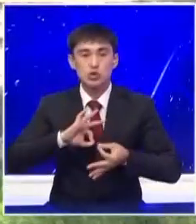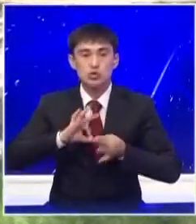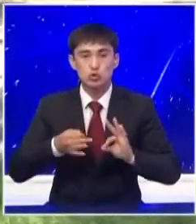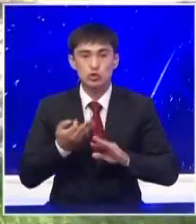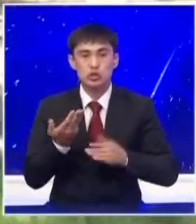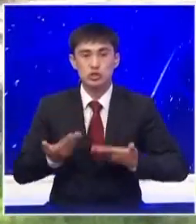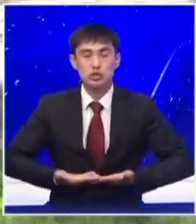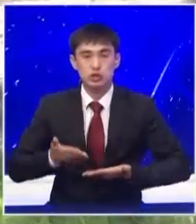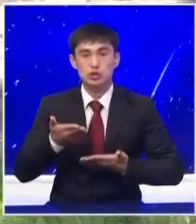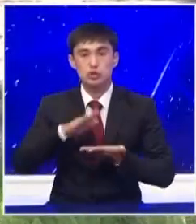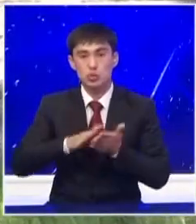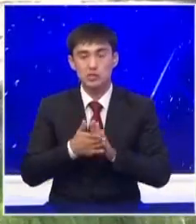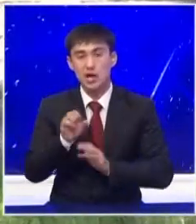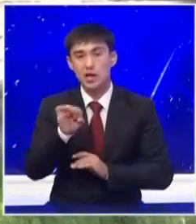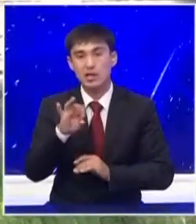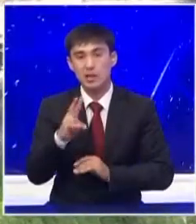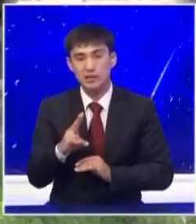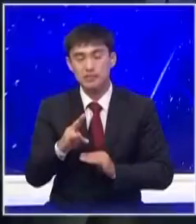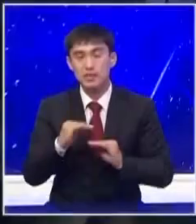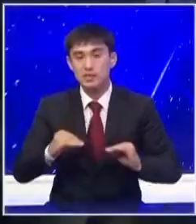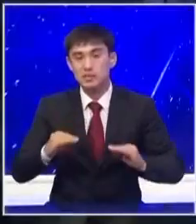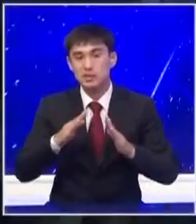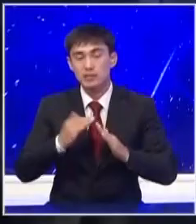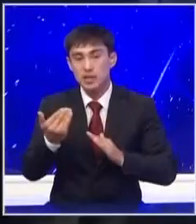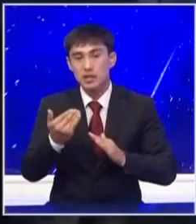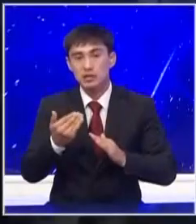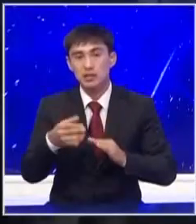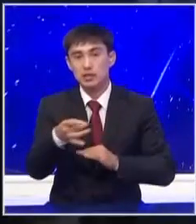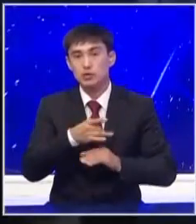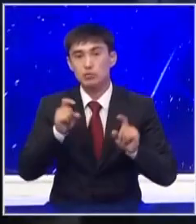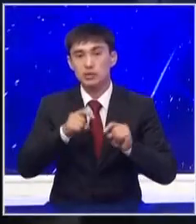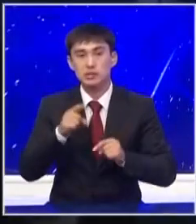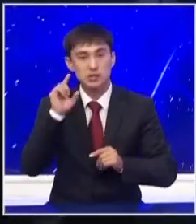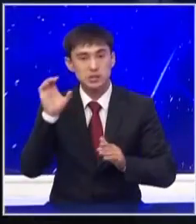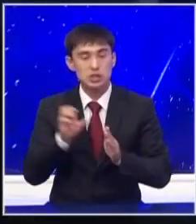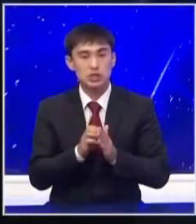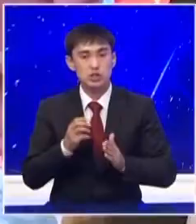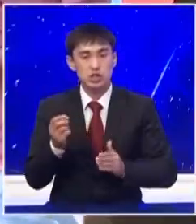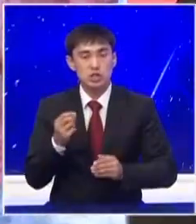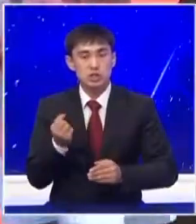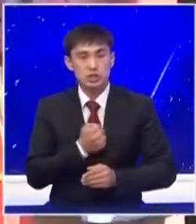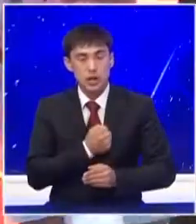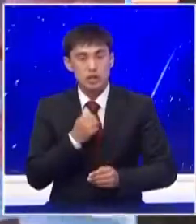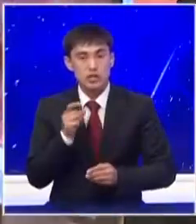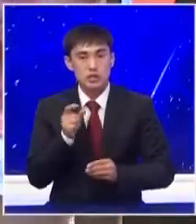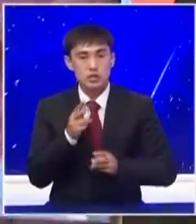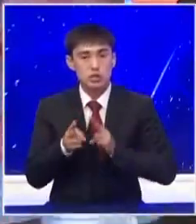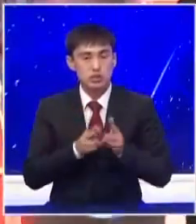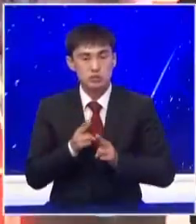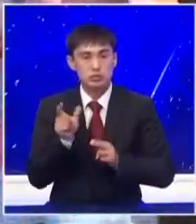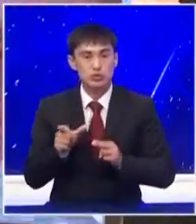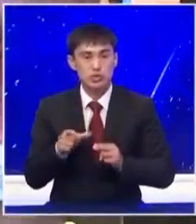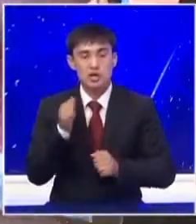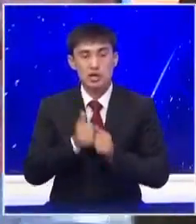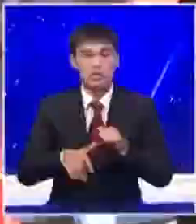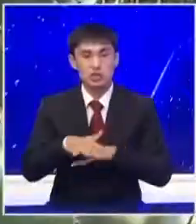ситуации «Айналайн». По словам столичных депутатов, эта поездка в регион позволила им услышать чаяния людей, а потому каждое обращение жителей области